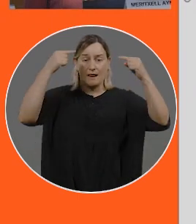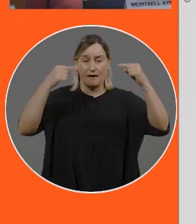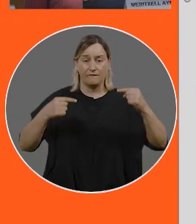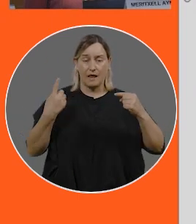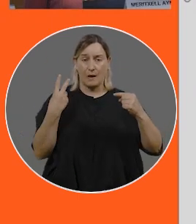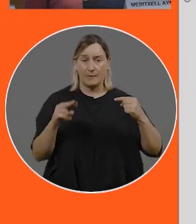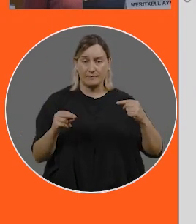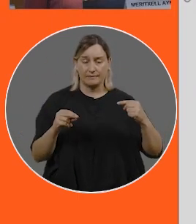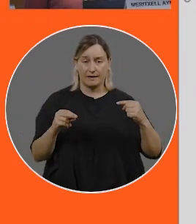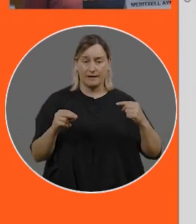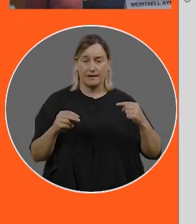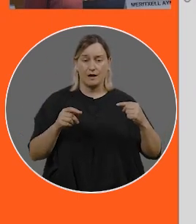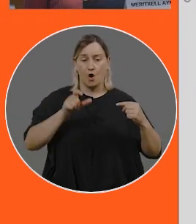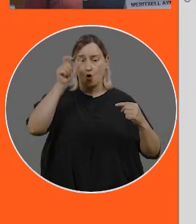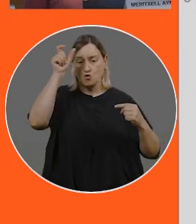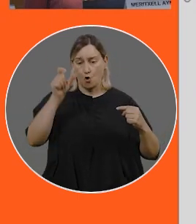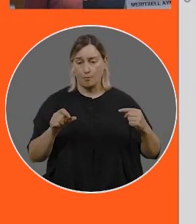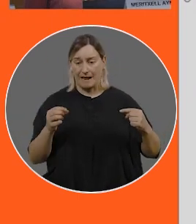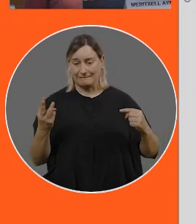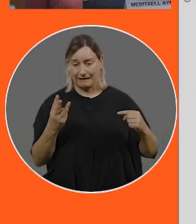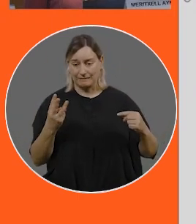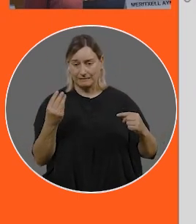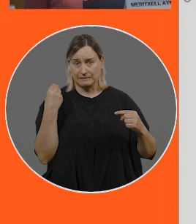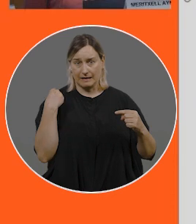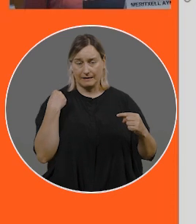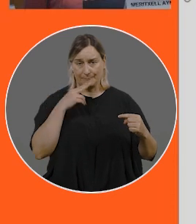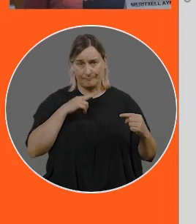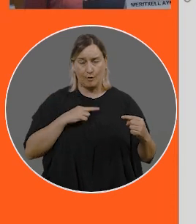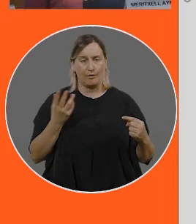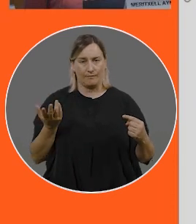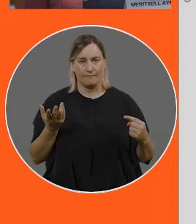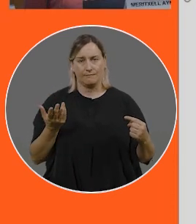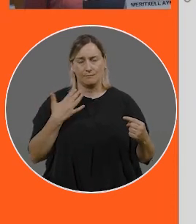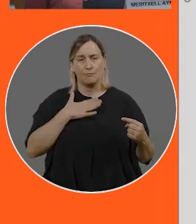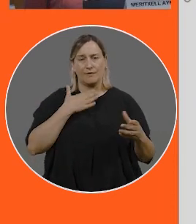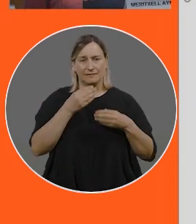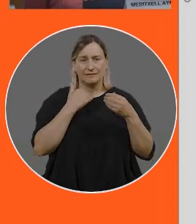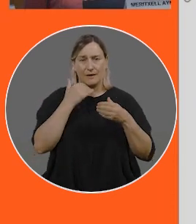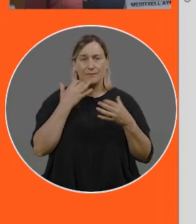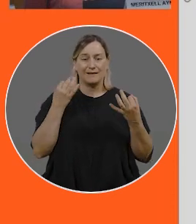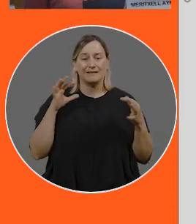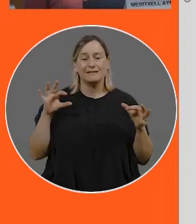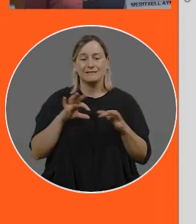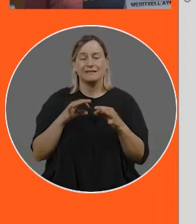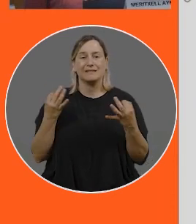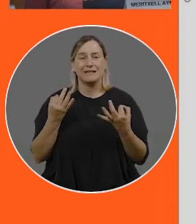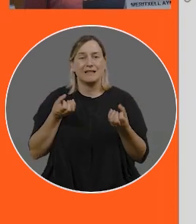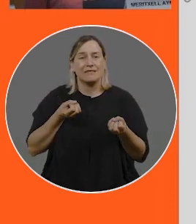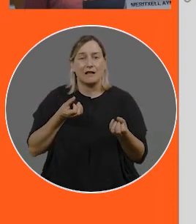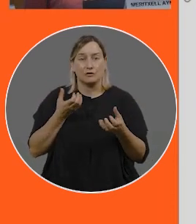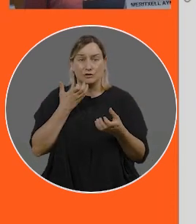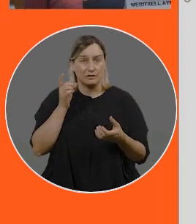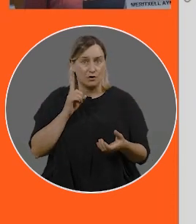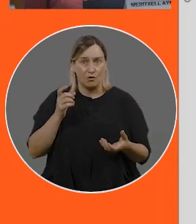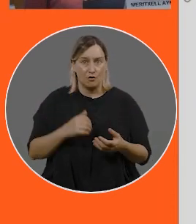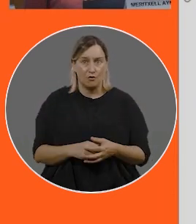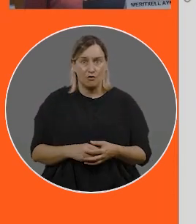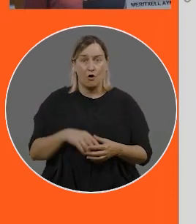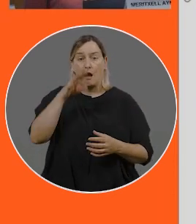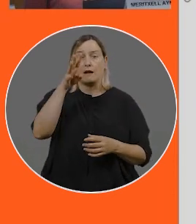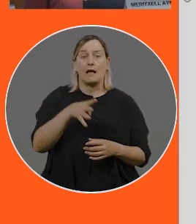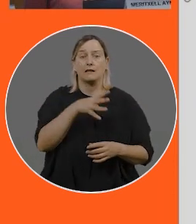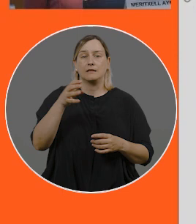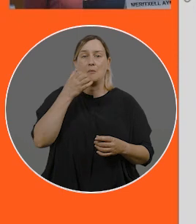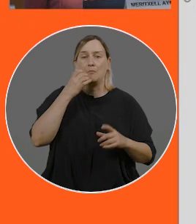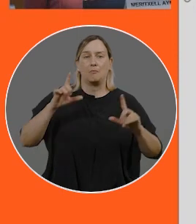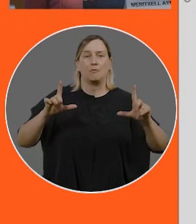estic a la columna 3, doncs que pugui saber a què pertany aquella dada. Perquè si no, en un calendari, per exemple,